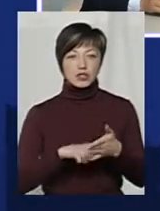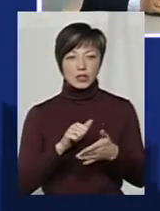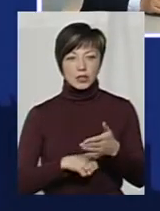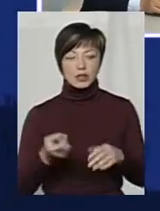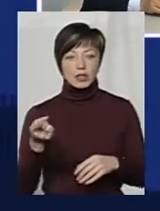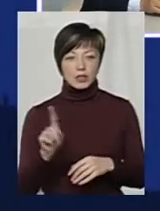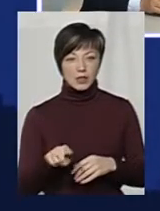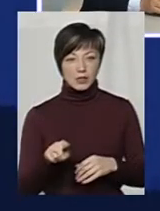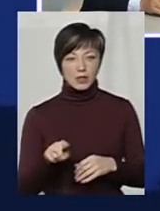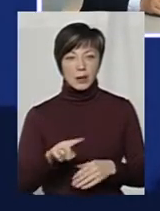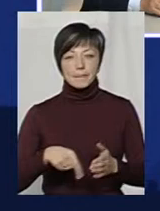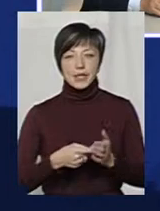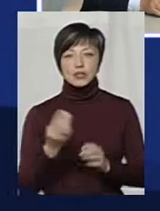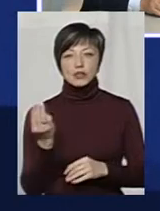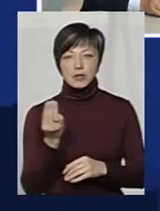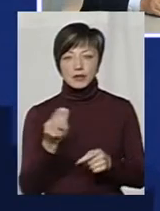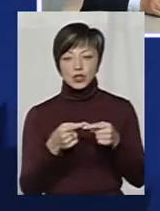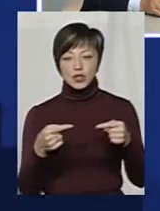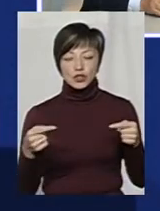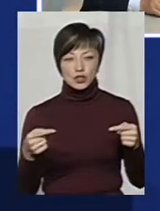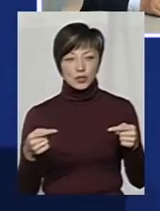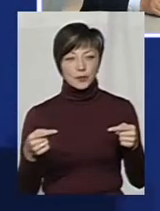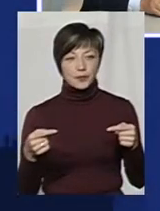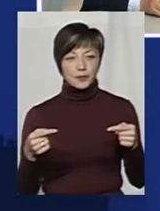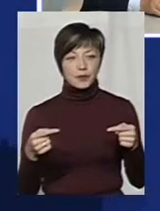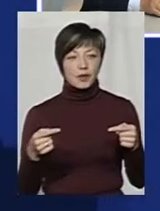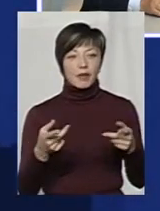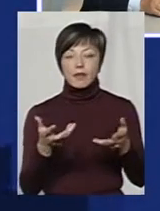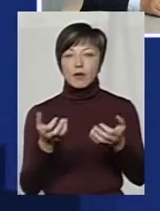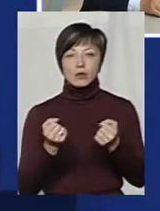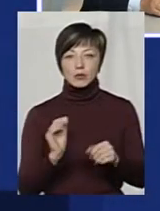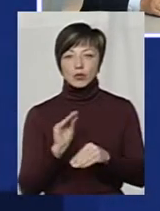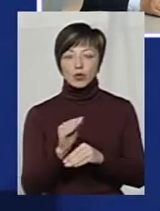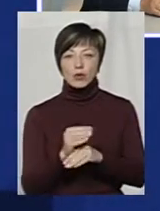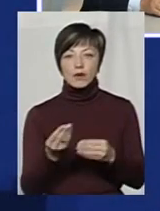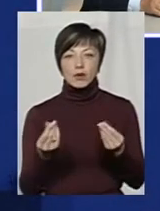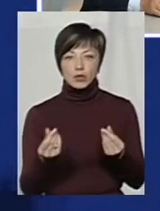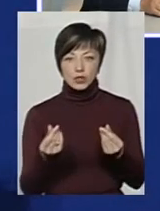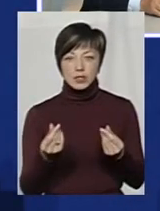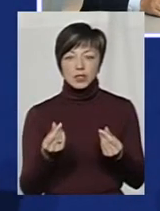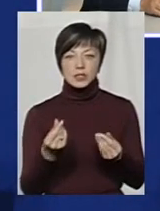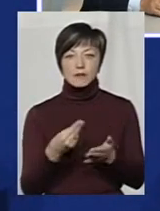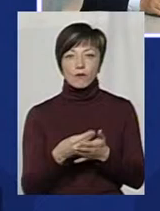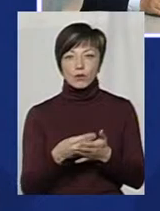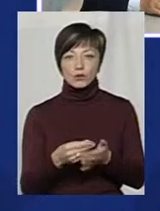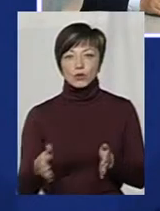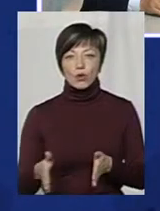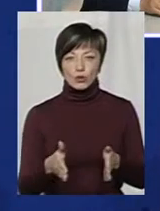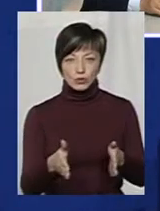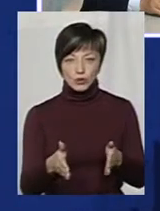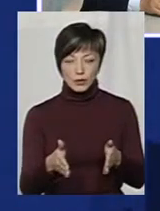що місто Шепетівка і інші населені пункти не отримали додаткових коштів з фонду дорожнього